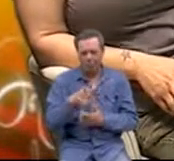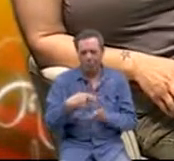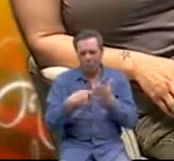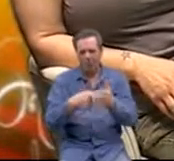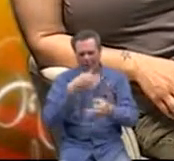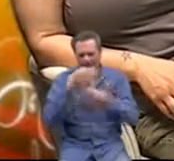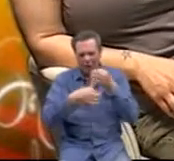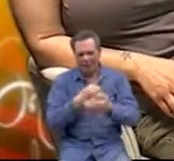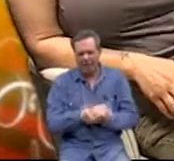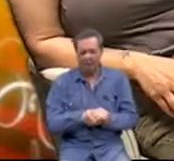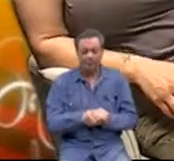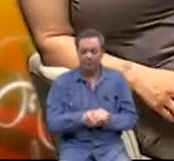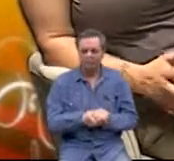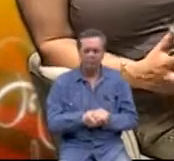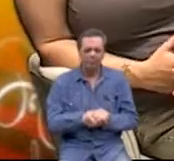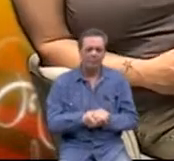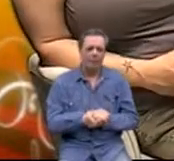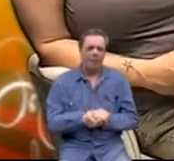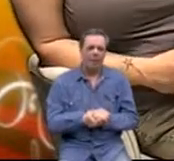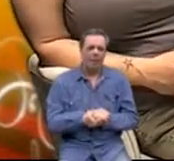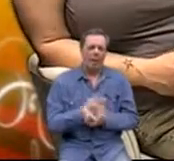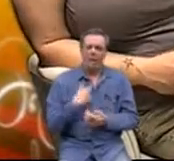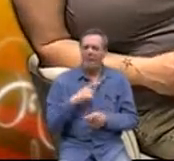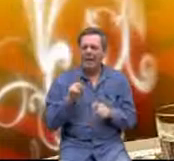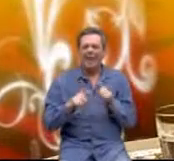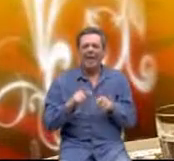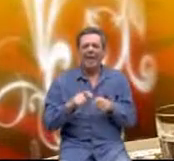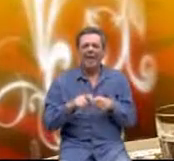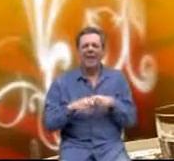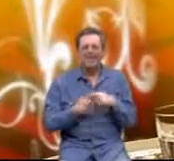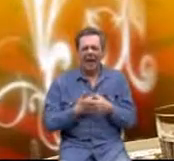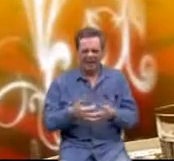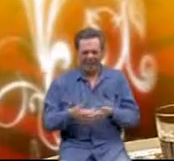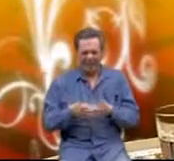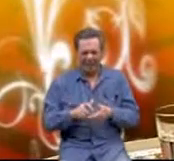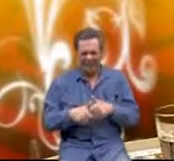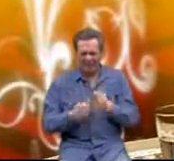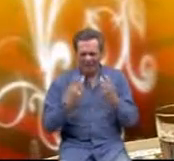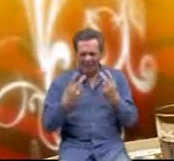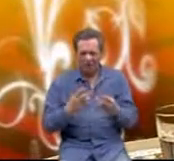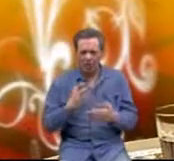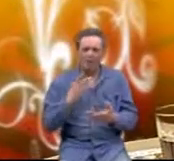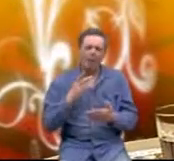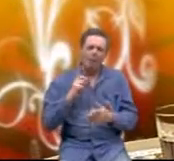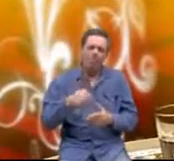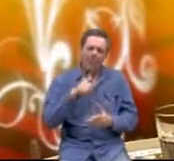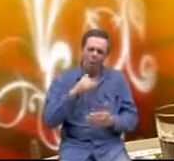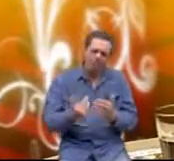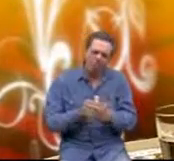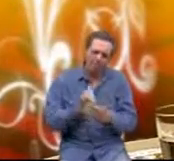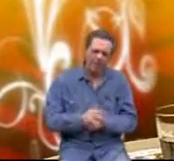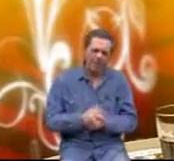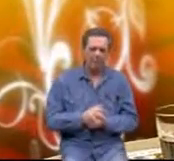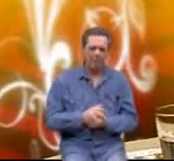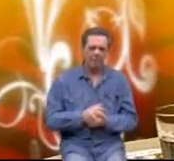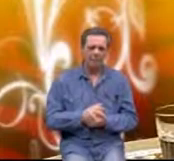pokazala. Prema tome, mi neke stvari fundamentalne, znači važne, moramo i ponoviti. Neko je sad